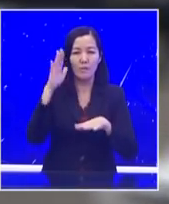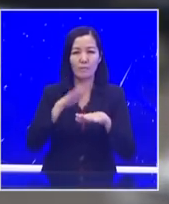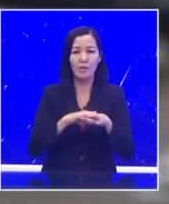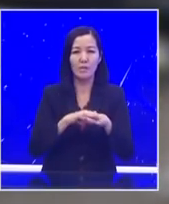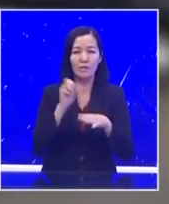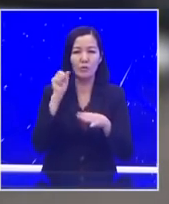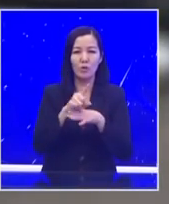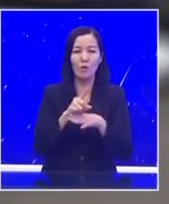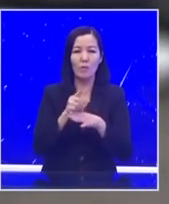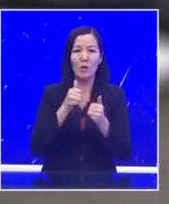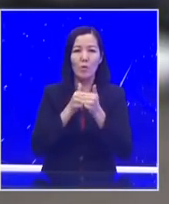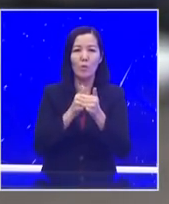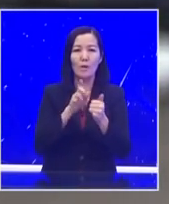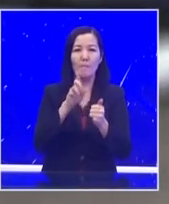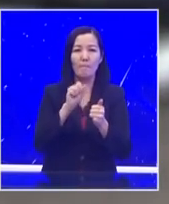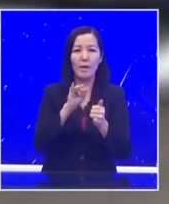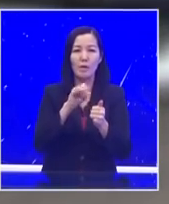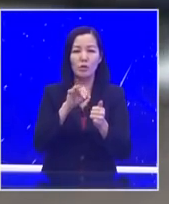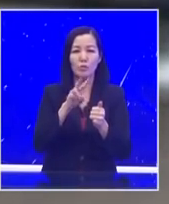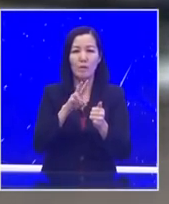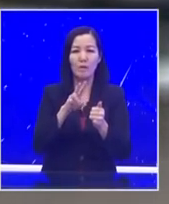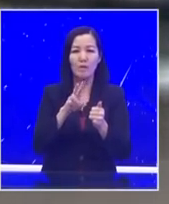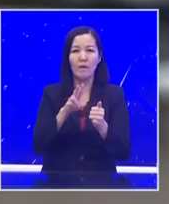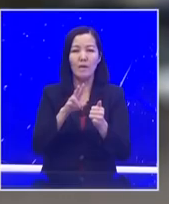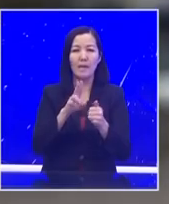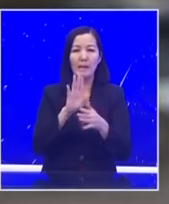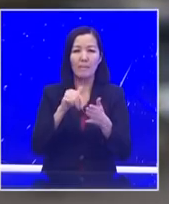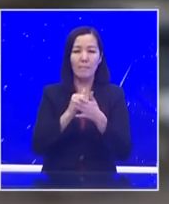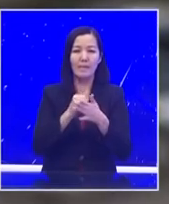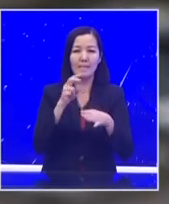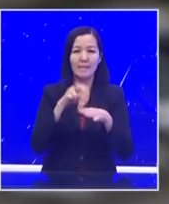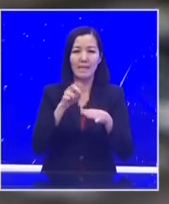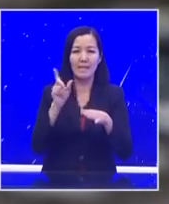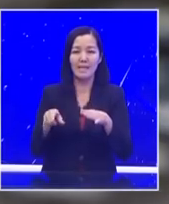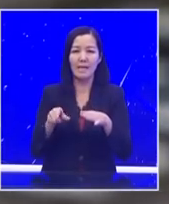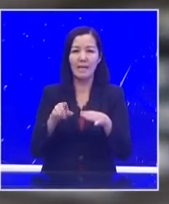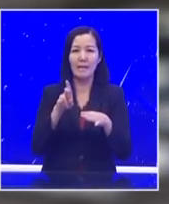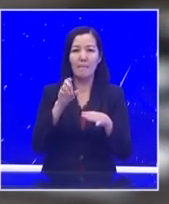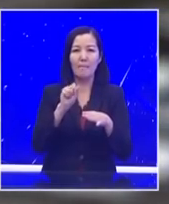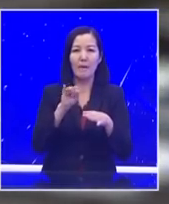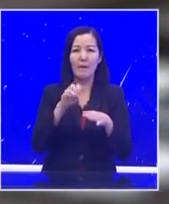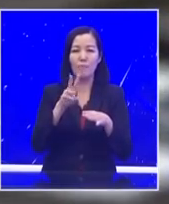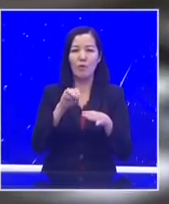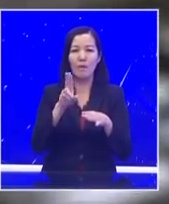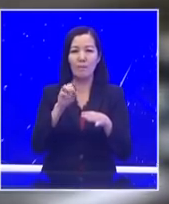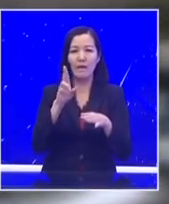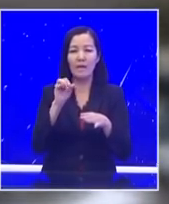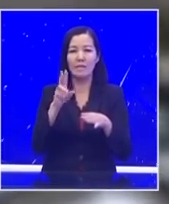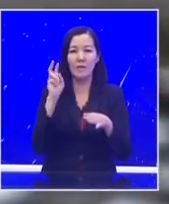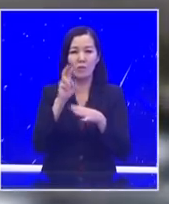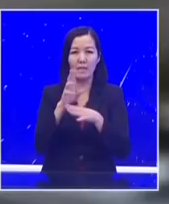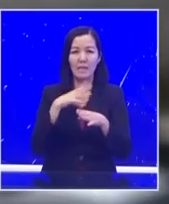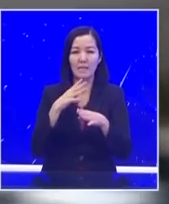басшысы нұсқауымен орынбасары Батыржан Байжұманов пен аймақтың бас санитары Қайрат Баймұхамбетов Қарасай ауданына